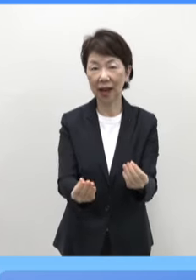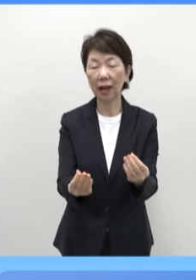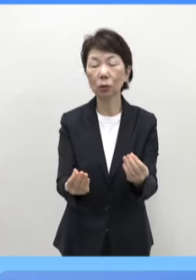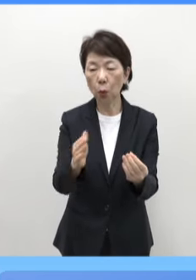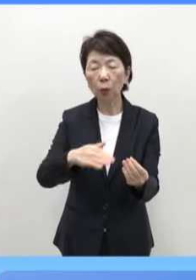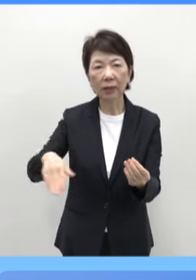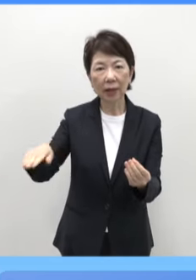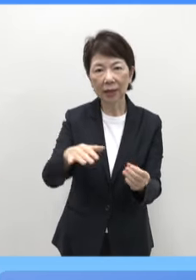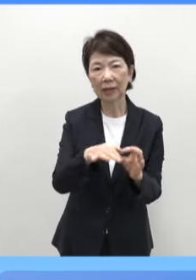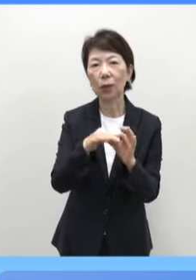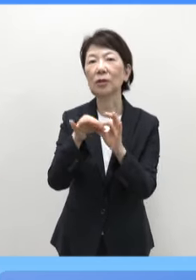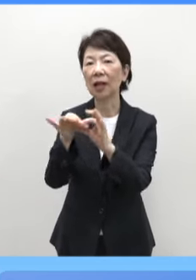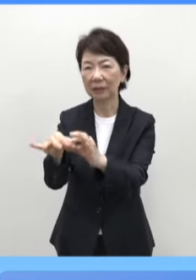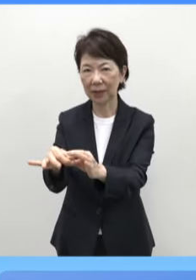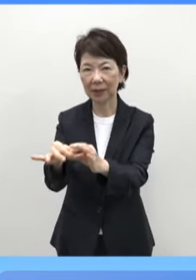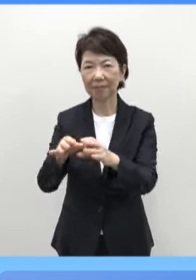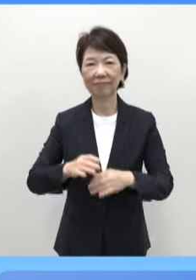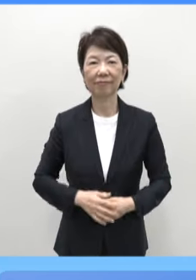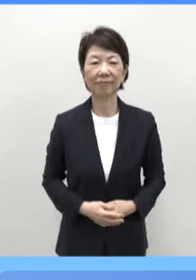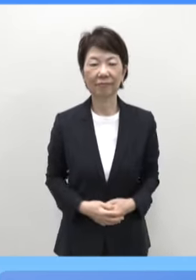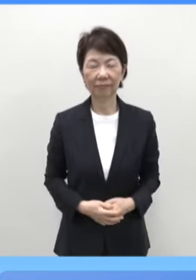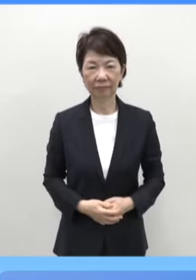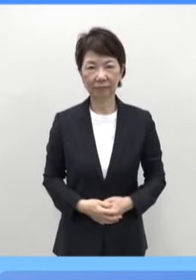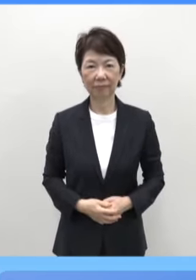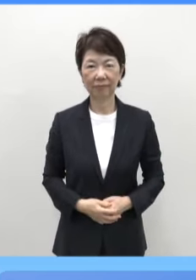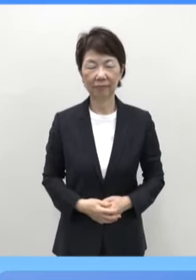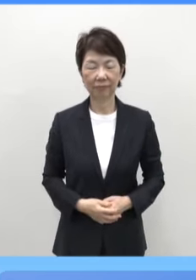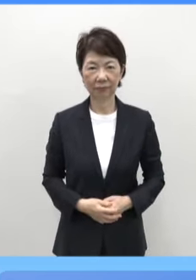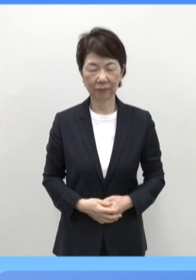現地からお伝えします。